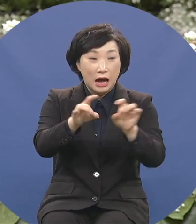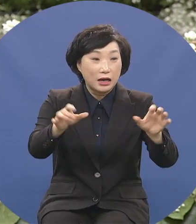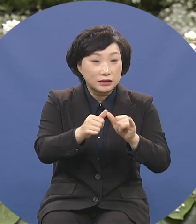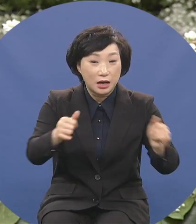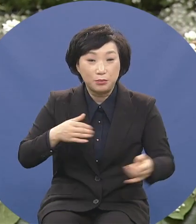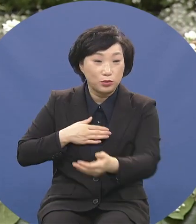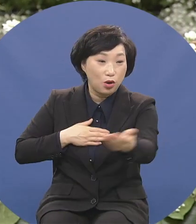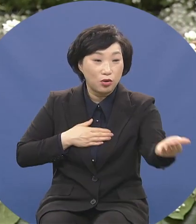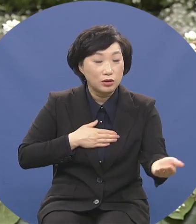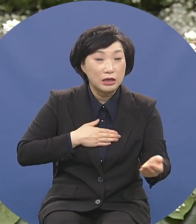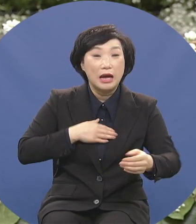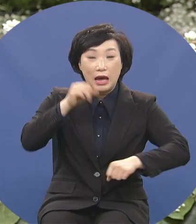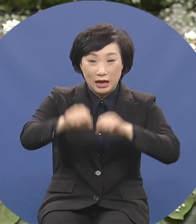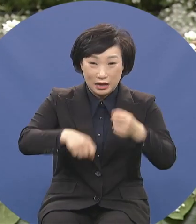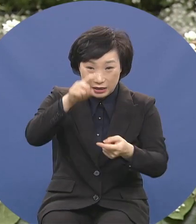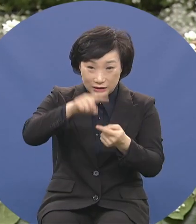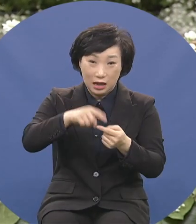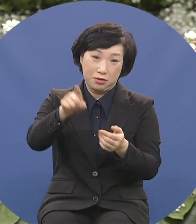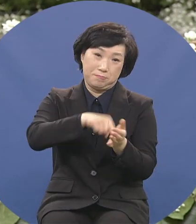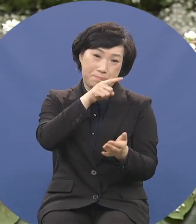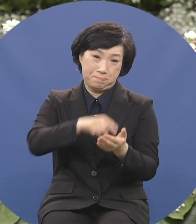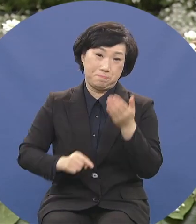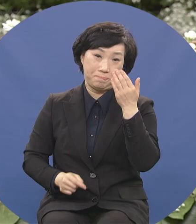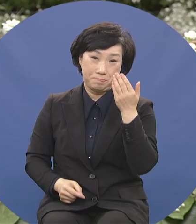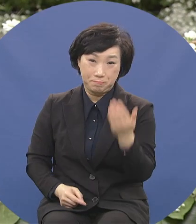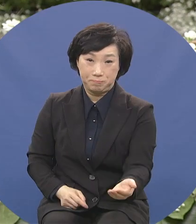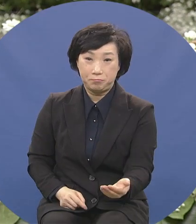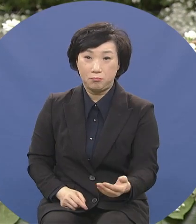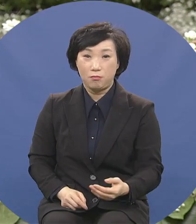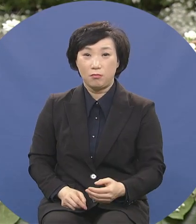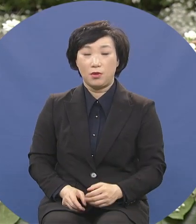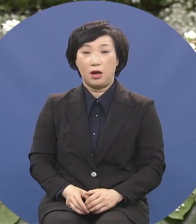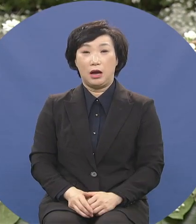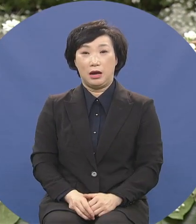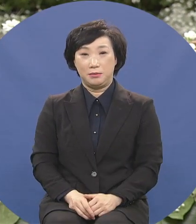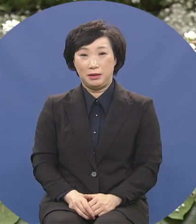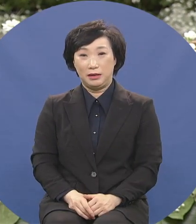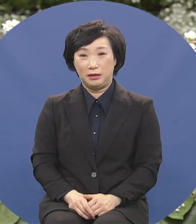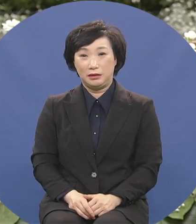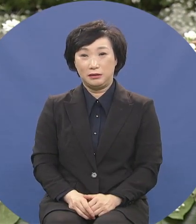사람의 행한 대로 갚으리라.